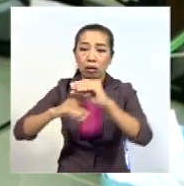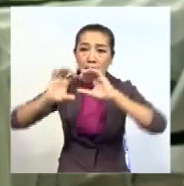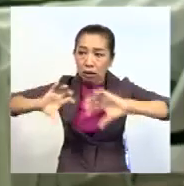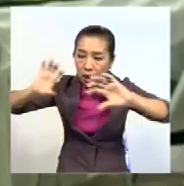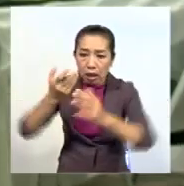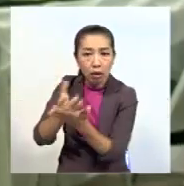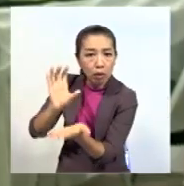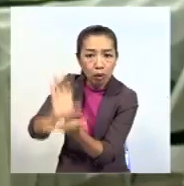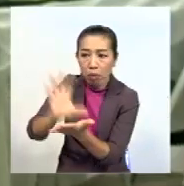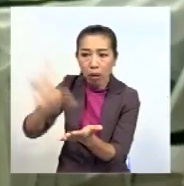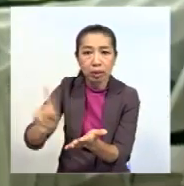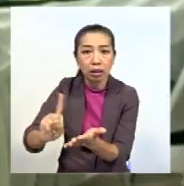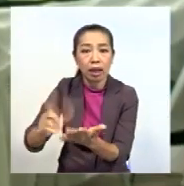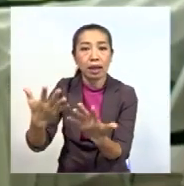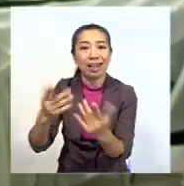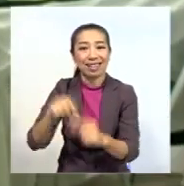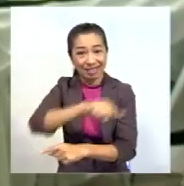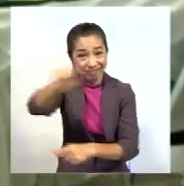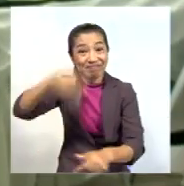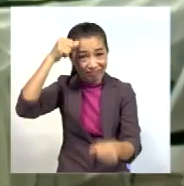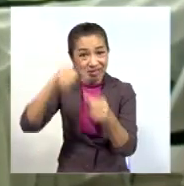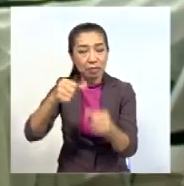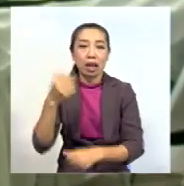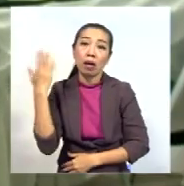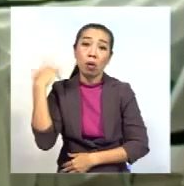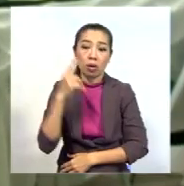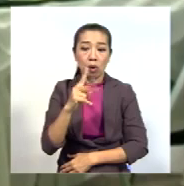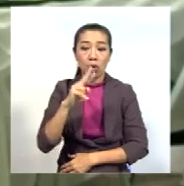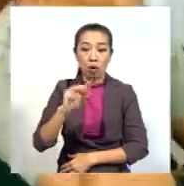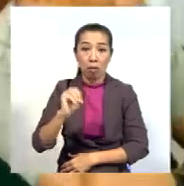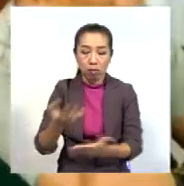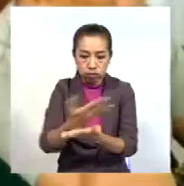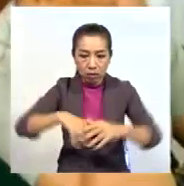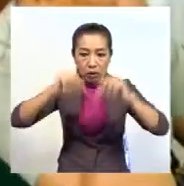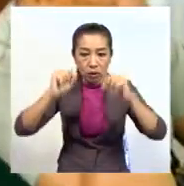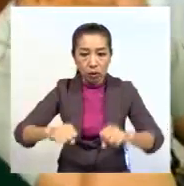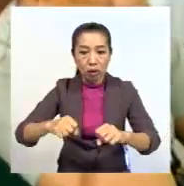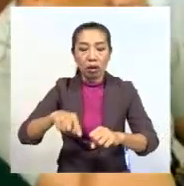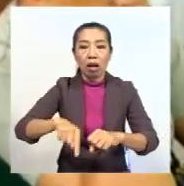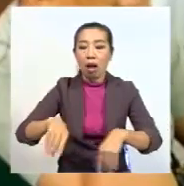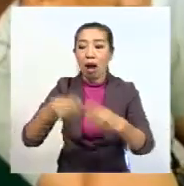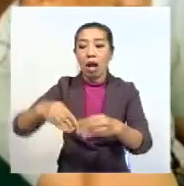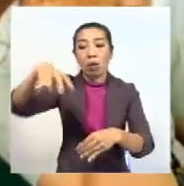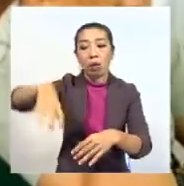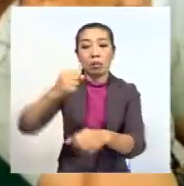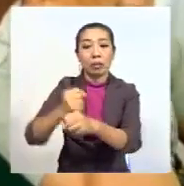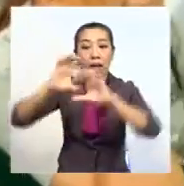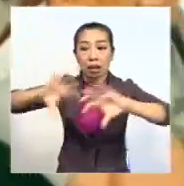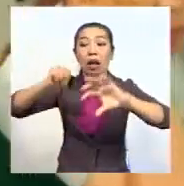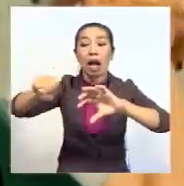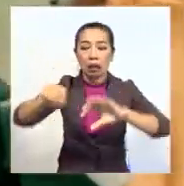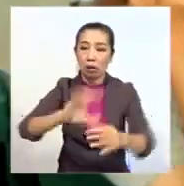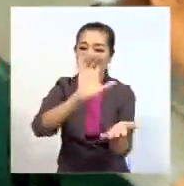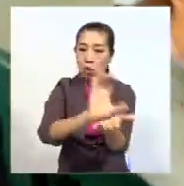วนไหนนะคะแน่นอนก่อนหน้านี้ถ้าคุณผู้ชมจำกันได้คณะรัฐมนตรีมีมติเรื่องของการให้หน่วยงานภาครัฐเนี่ยสามาร